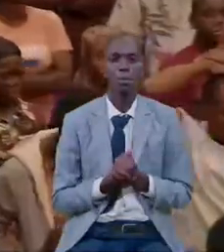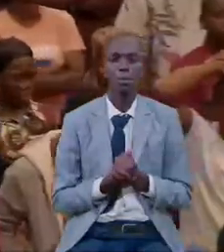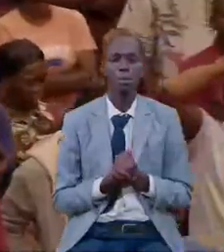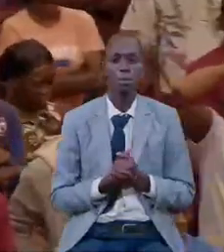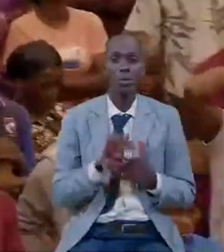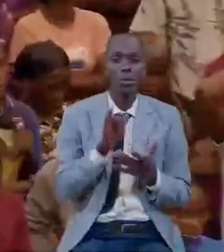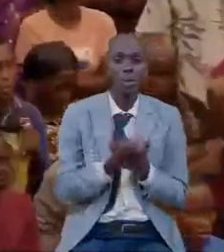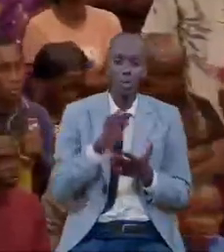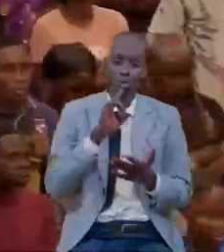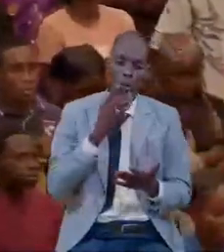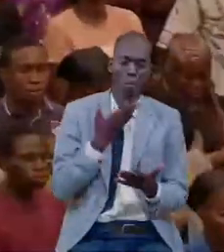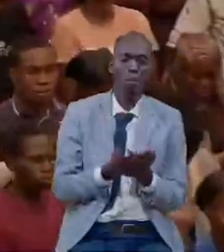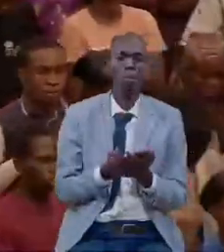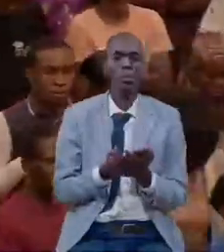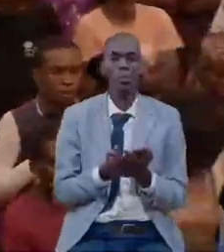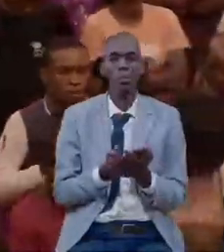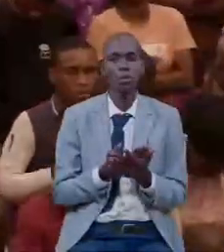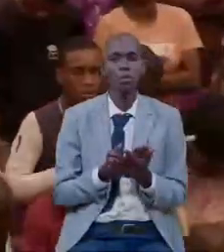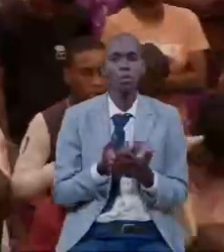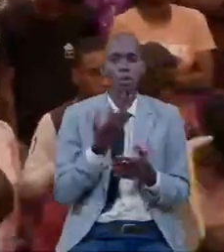La preuve est évidente.